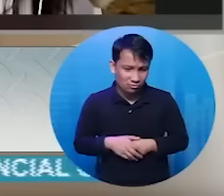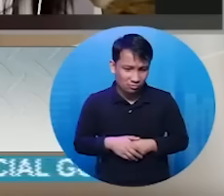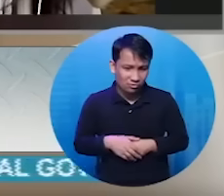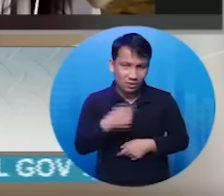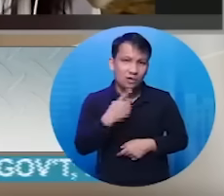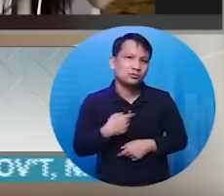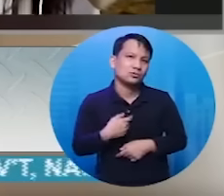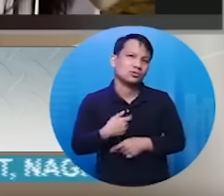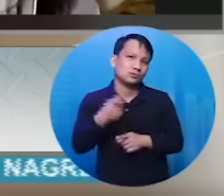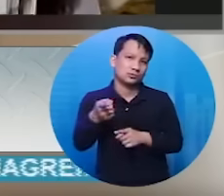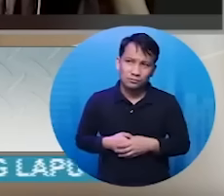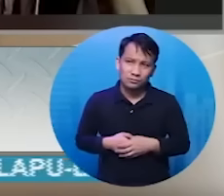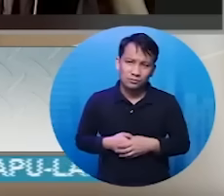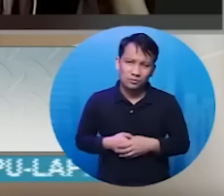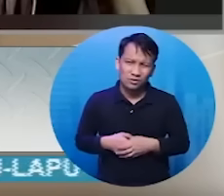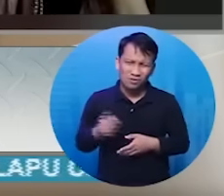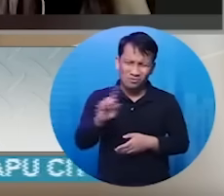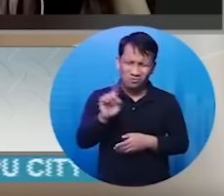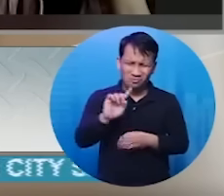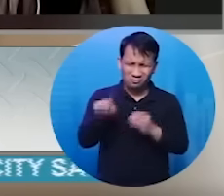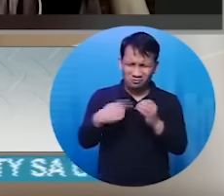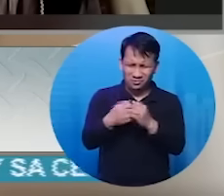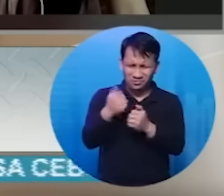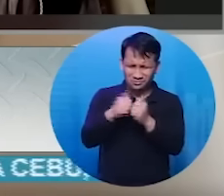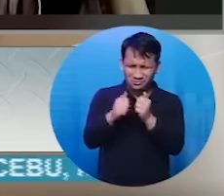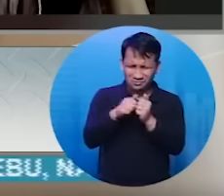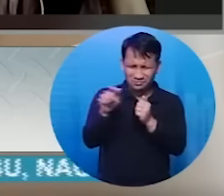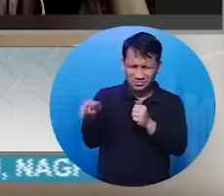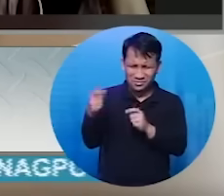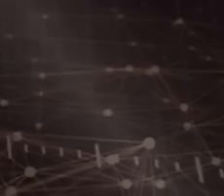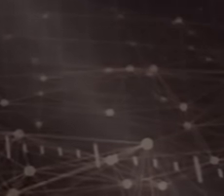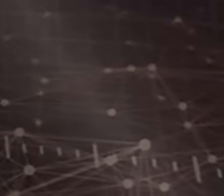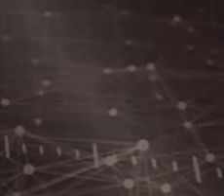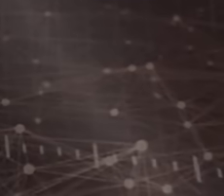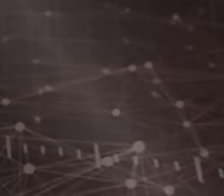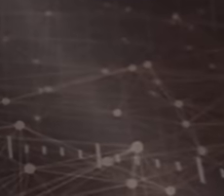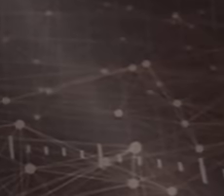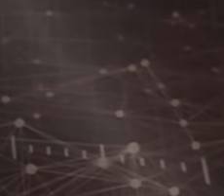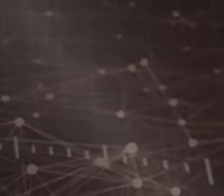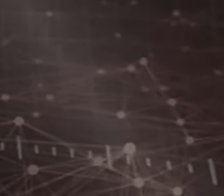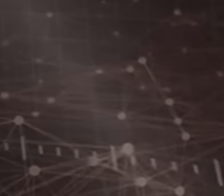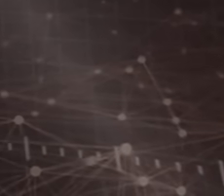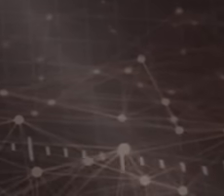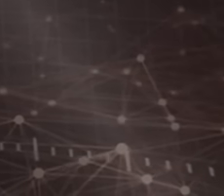dinidisiplina ko po. Wow. Anong klase ng disiplina para sa iyo yung ginagawa mo? Ano kasi, sir,